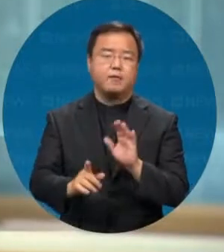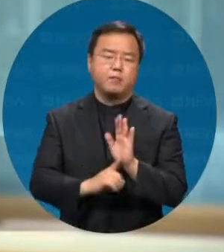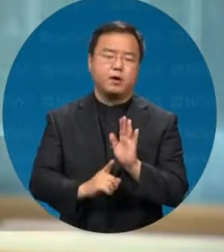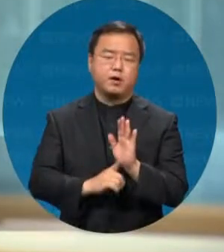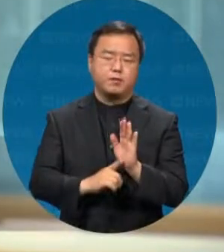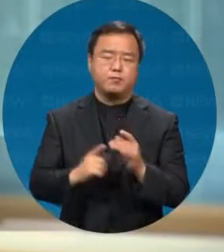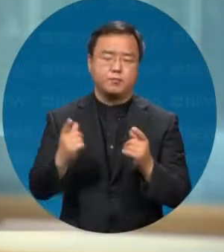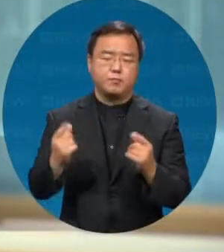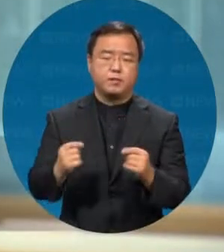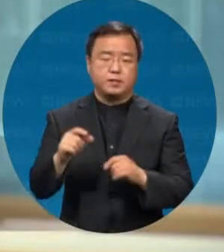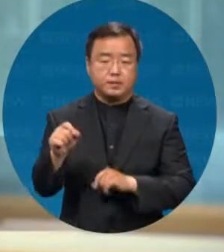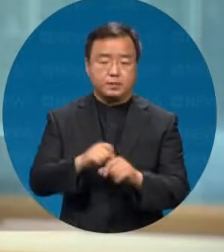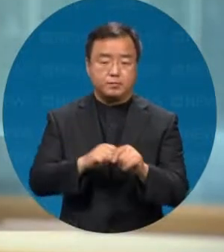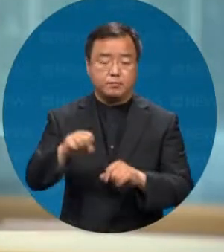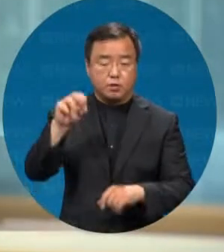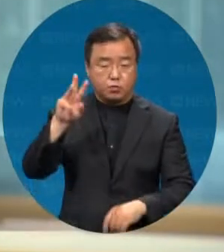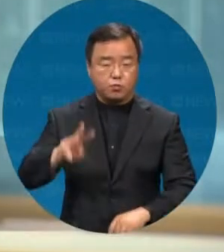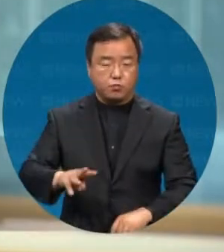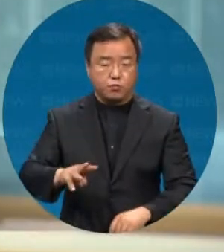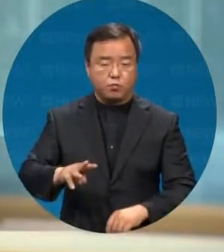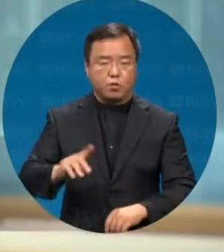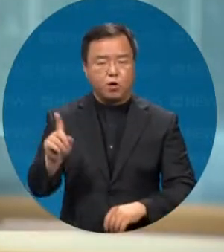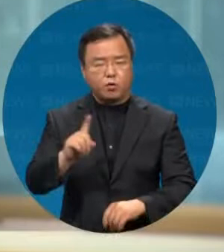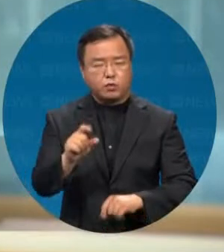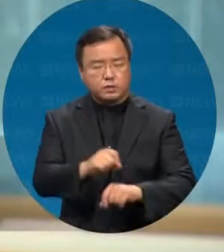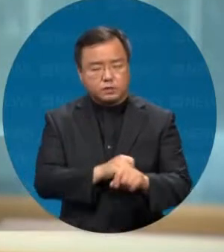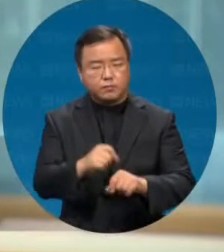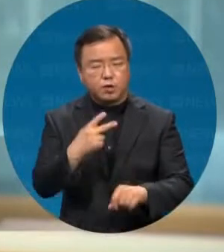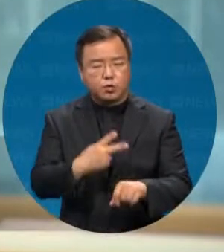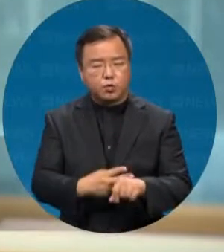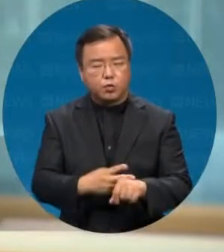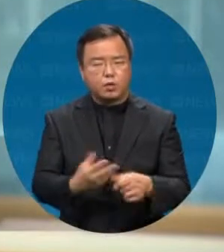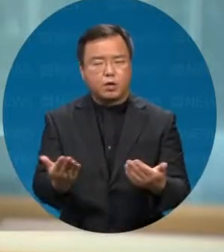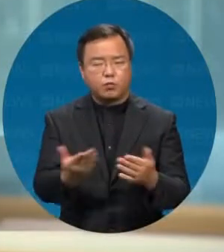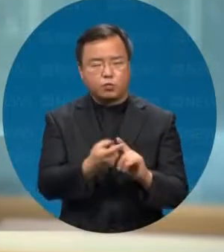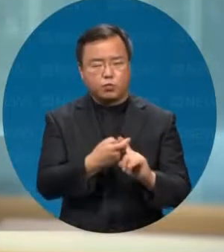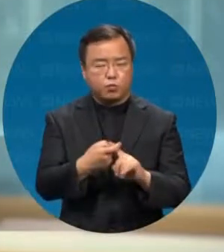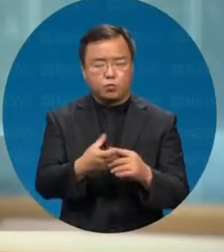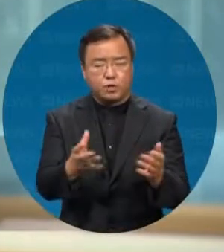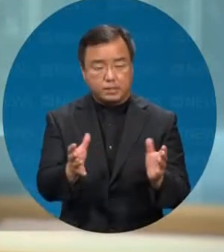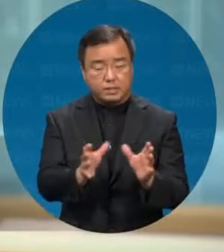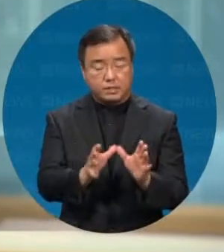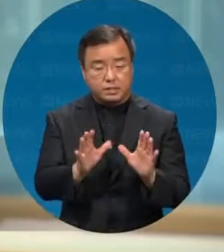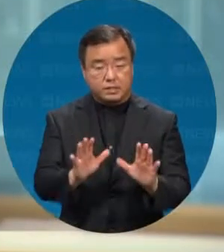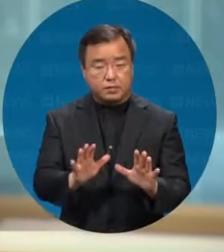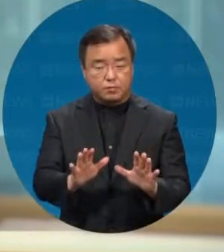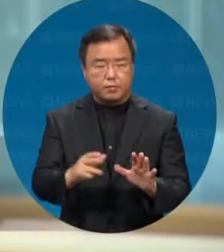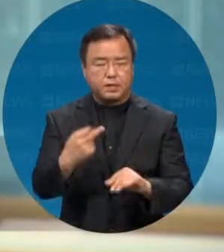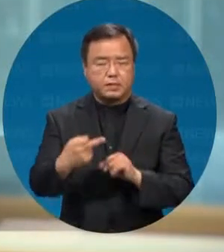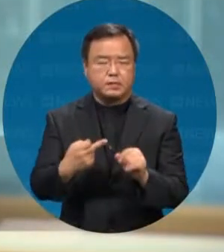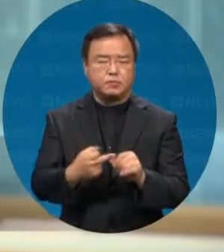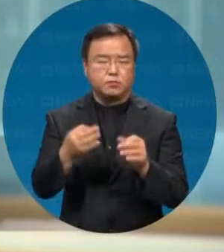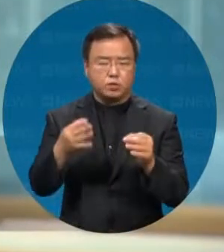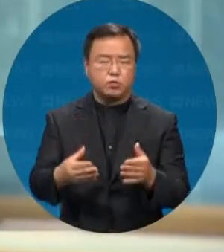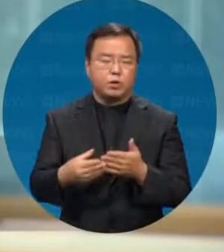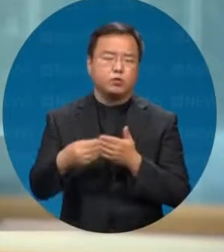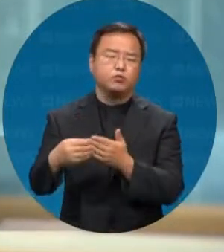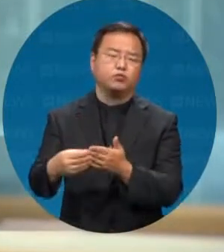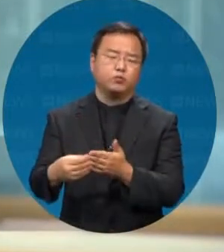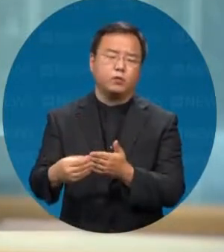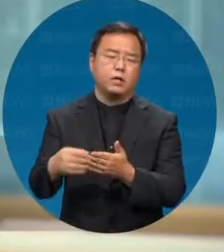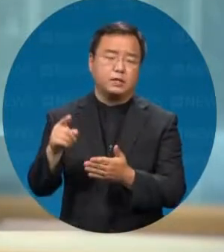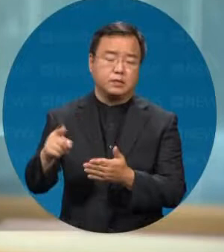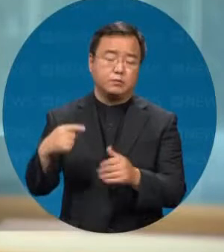같고요. 특별히 광주는 특정 교직 단체가 주도를 12년 동안 해왔거든요. 이러한